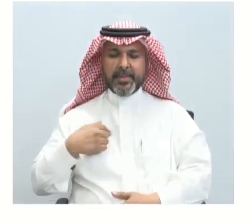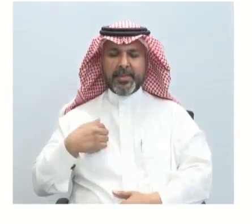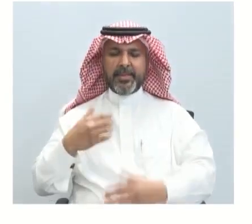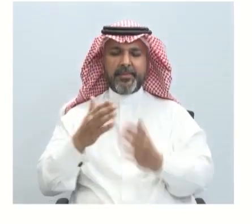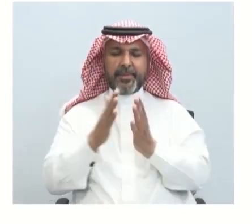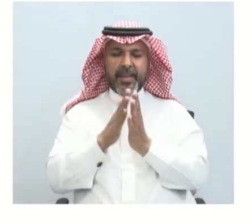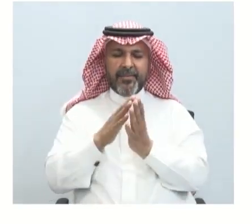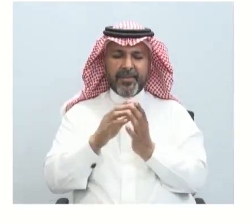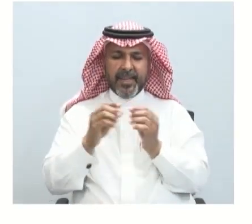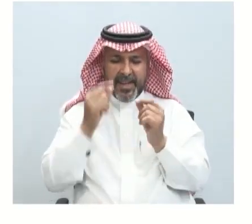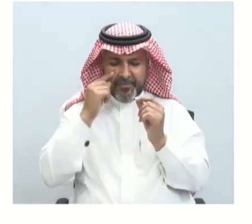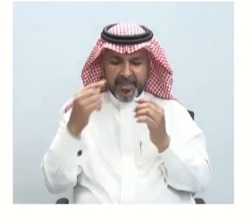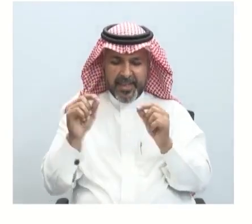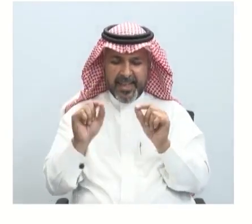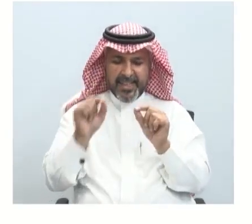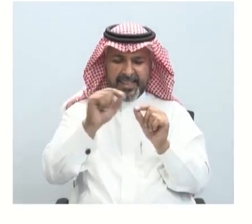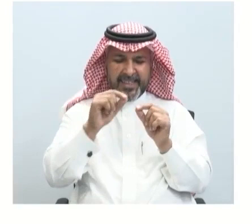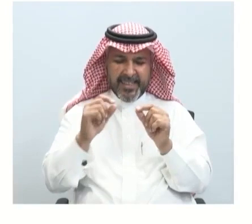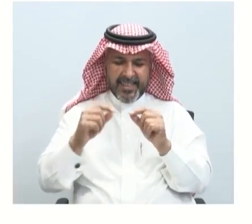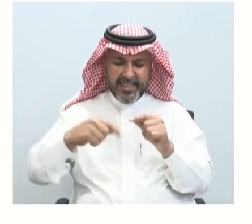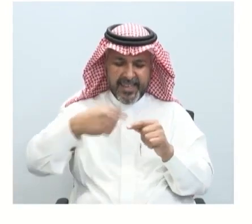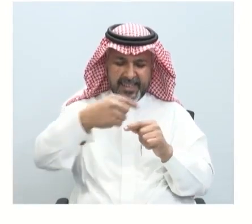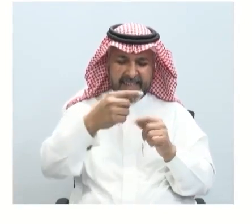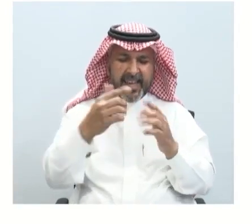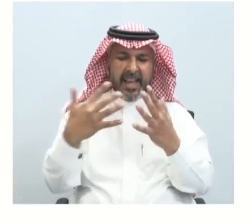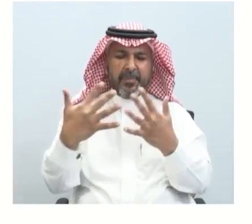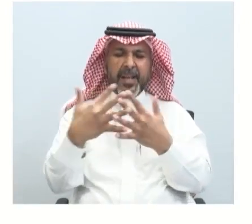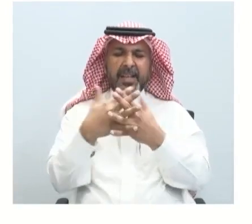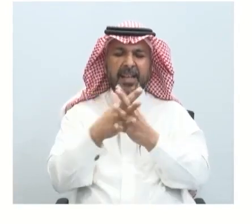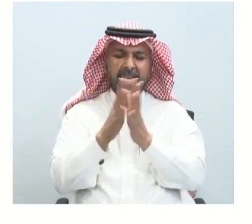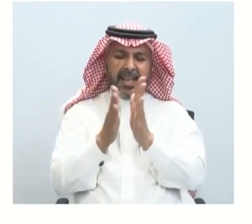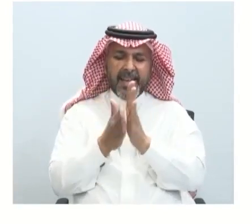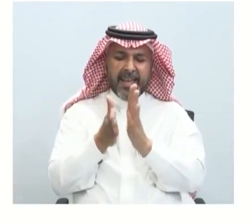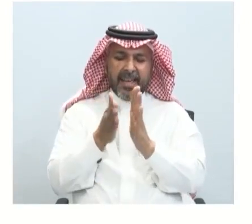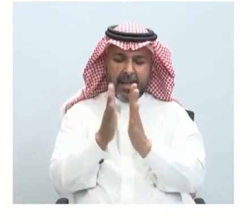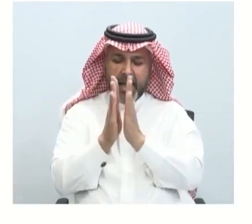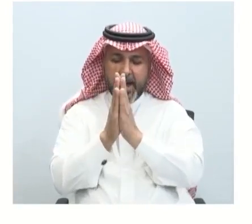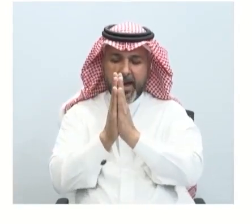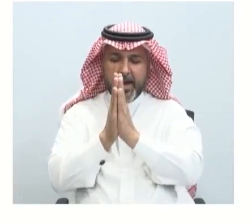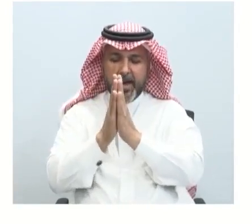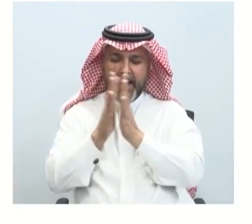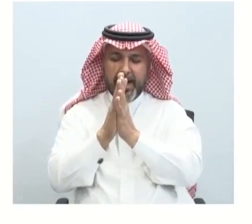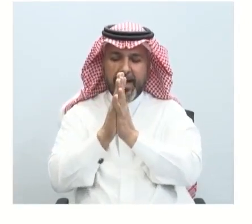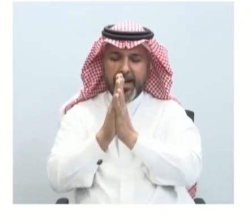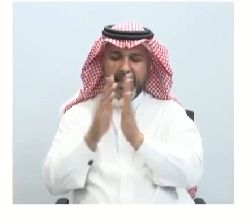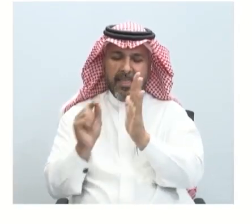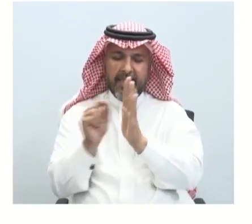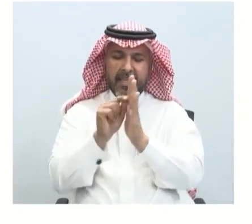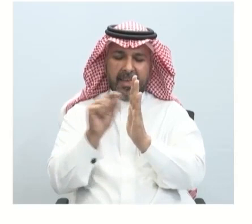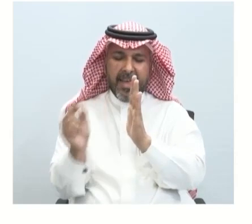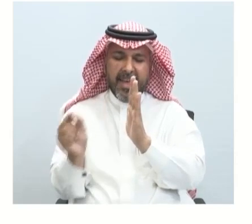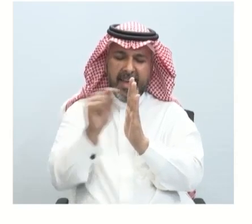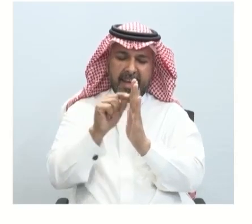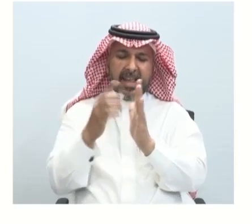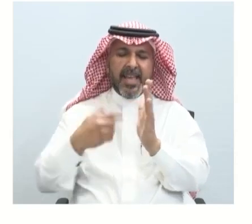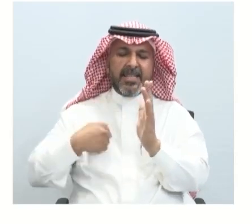الاجزاء بين ازواج الكروموسومات المتشابكه ظهرت معنا هذه السمه هذه الصفه في اولى الاطوار في الطور